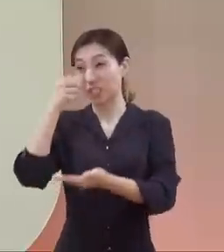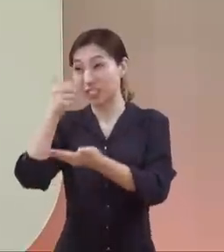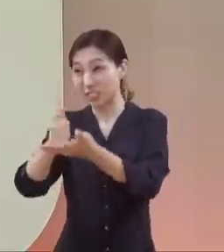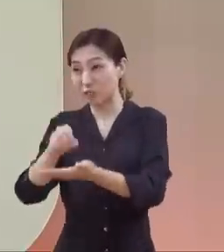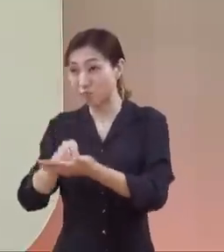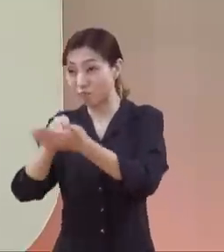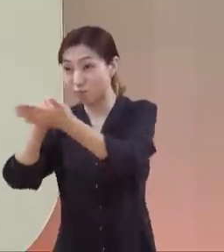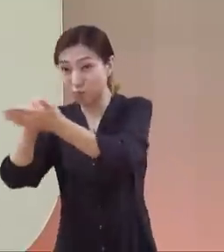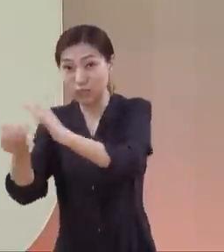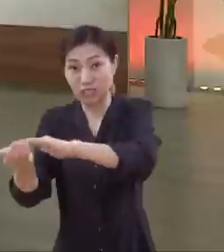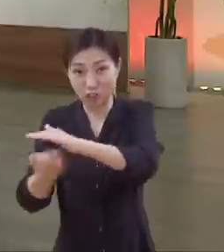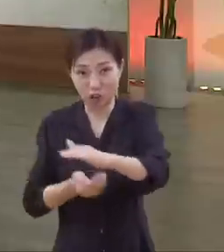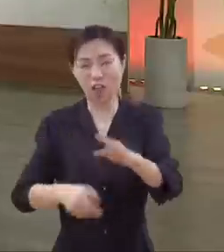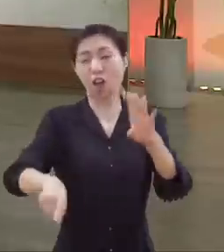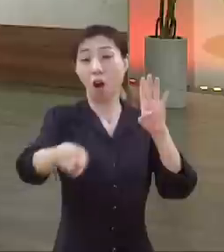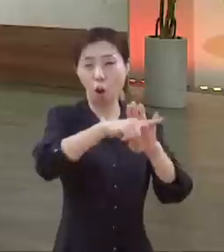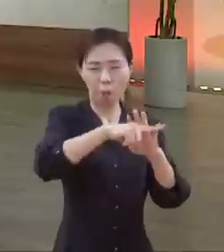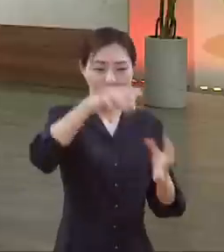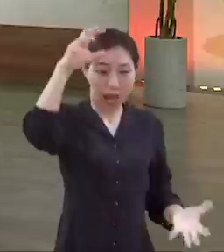그래서